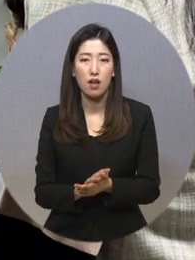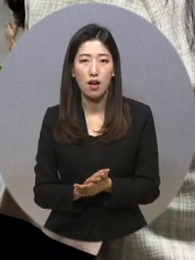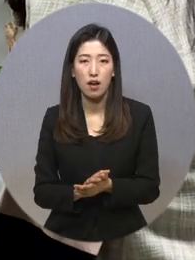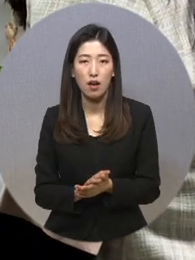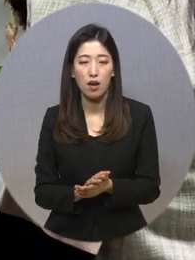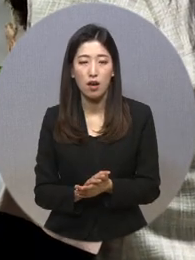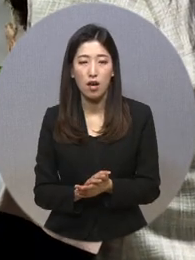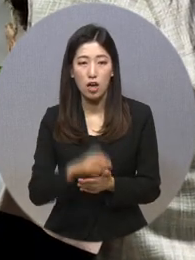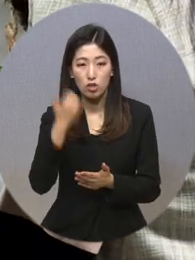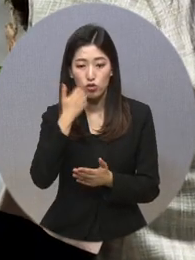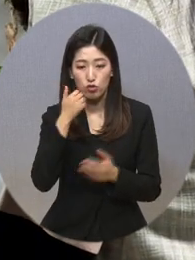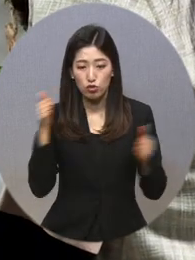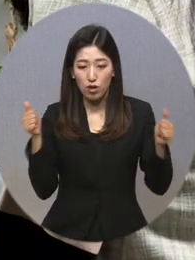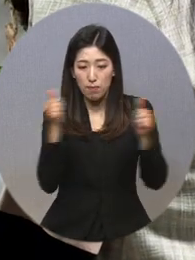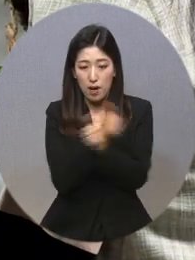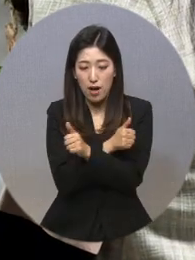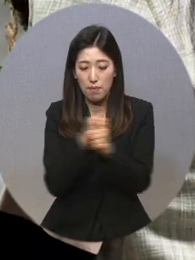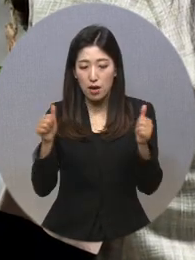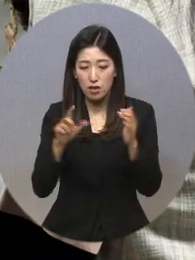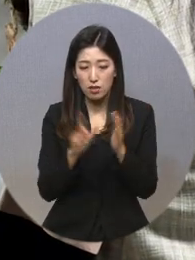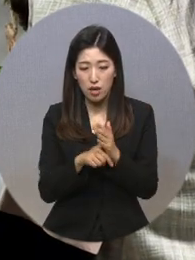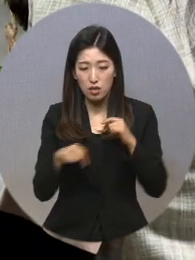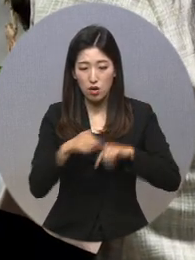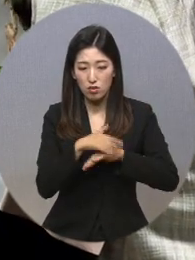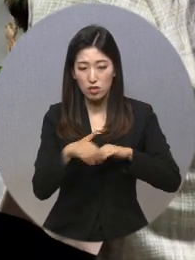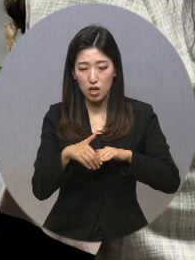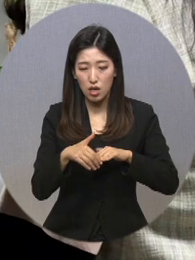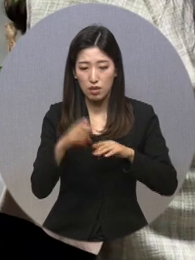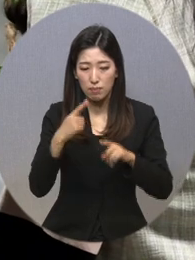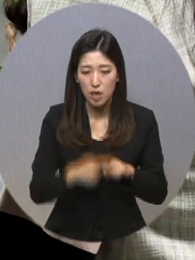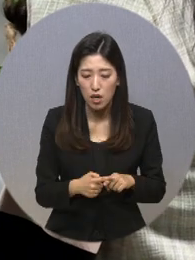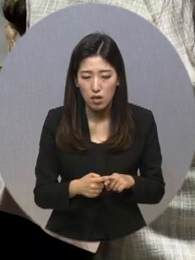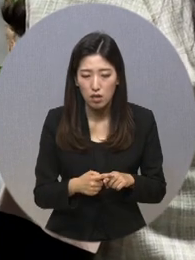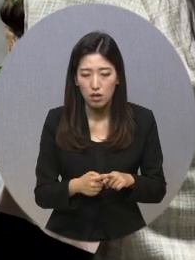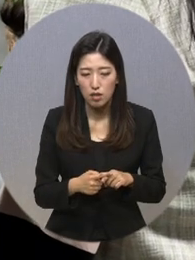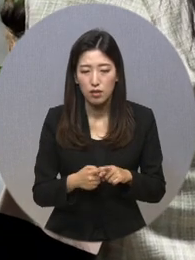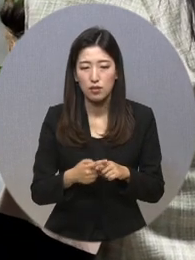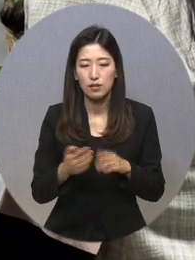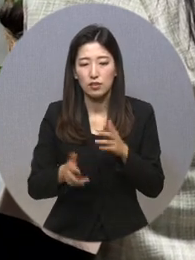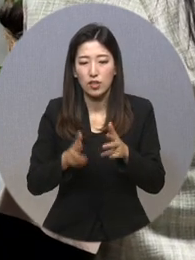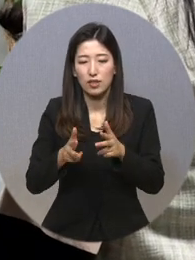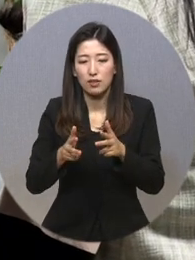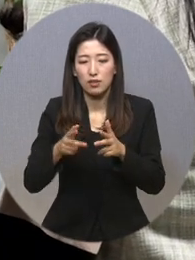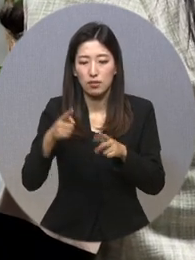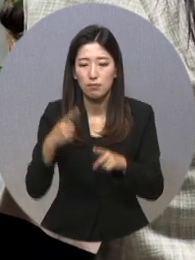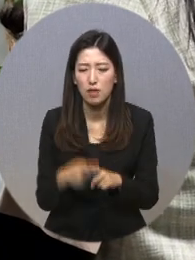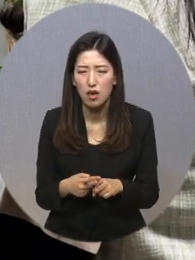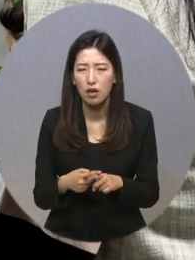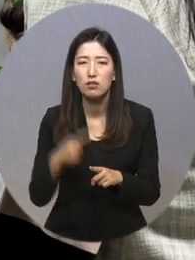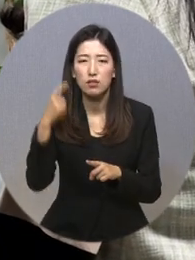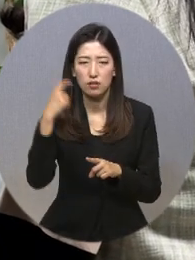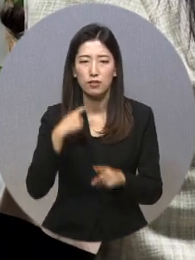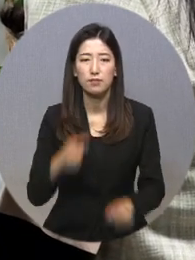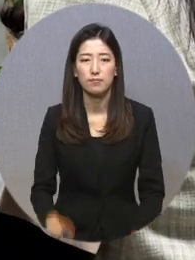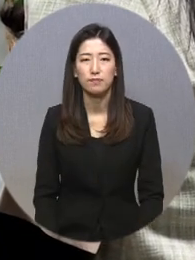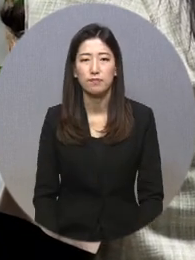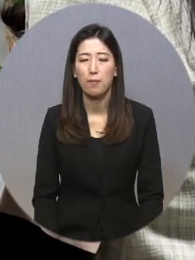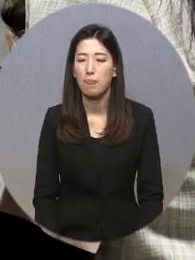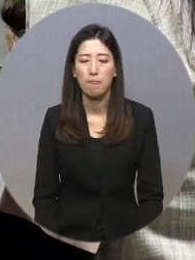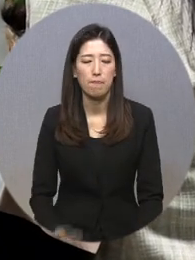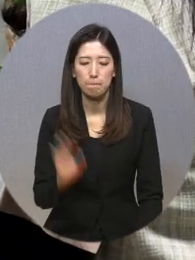시점에서 단절적인 느낌을 많이 갖게 됩니다. 네. 도시는 효율과